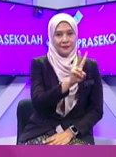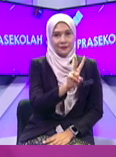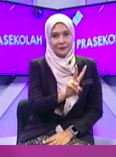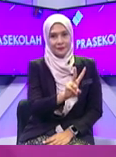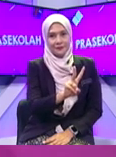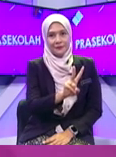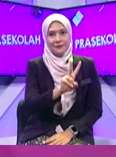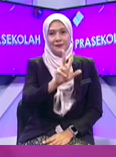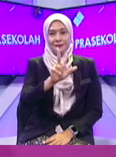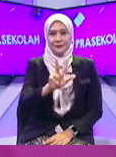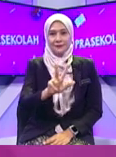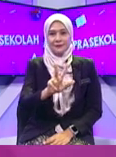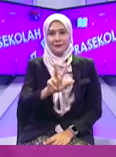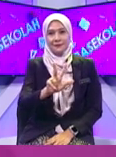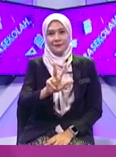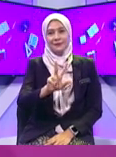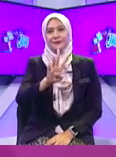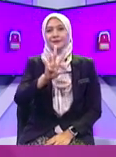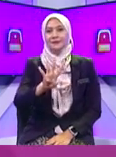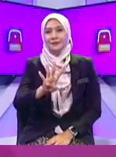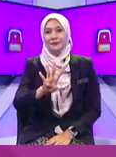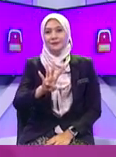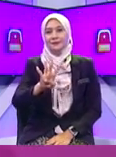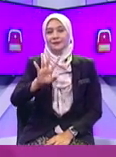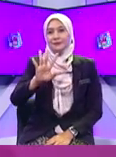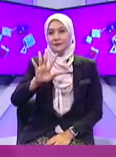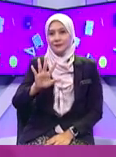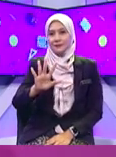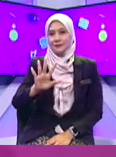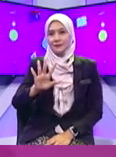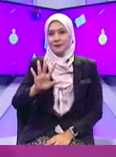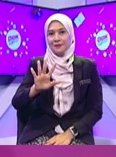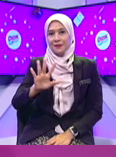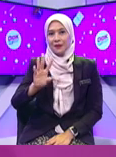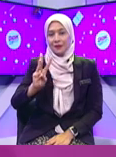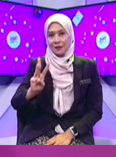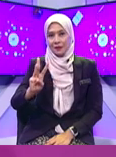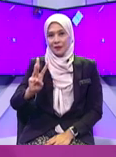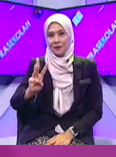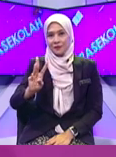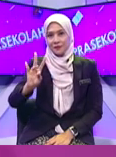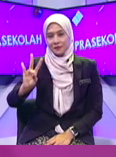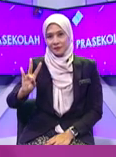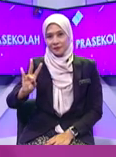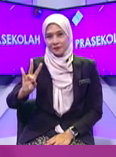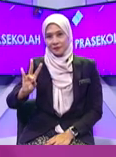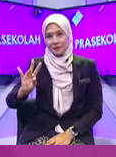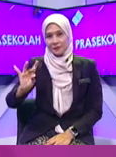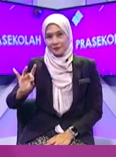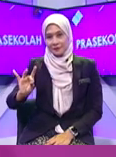2 3 4 5 6 7